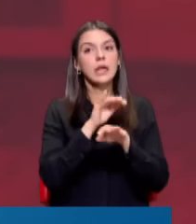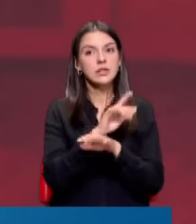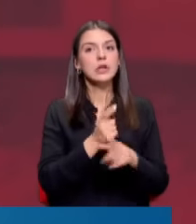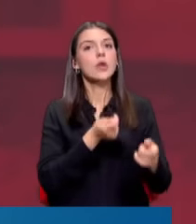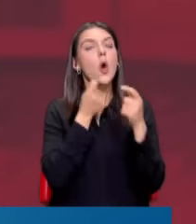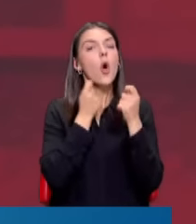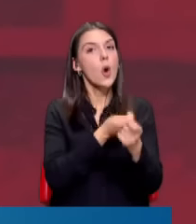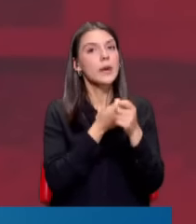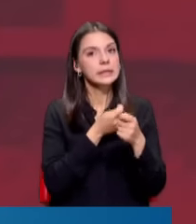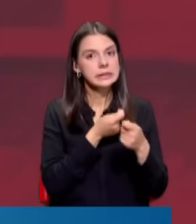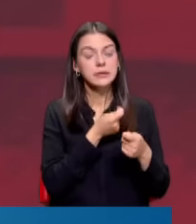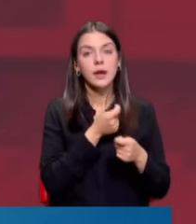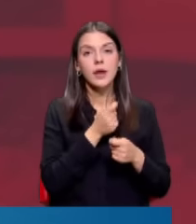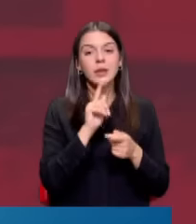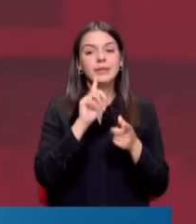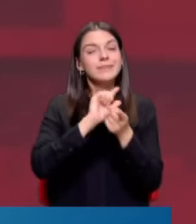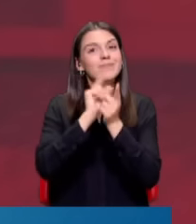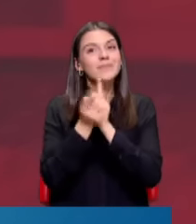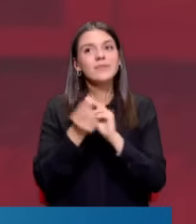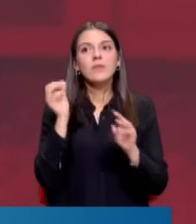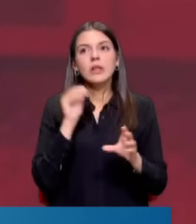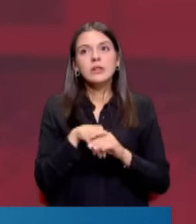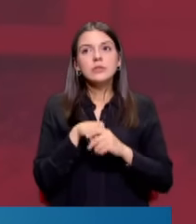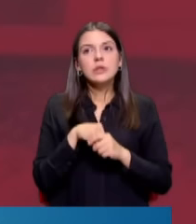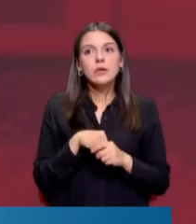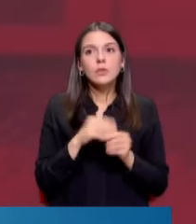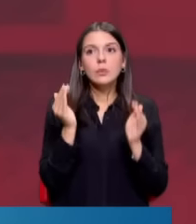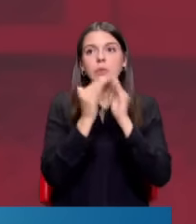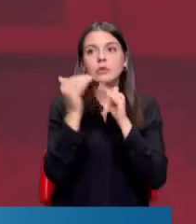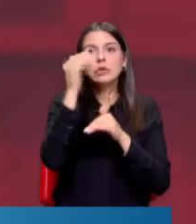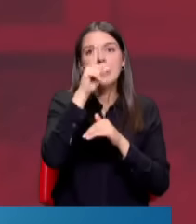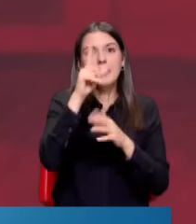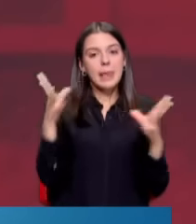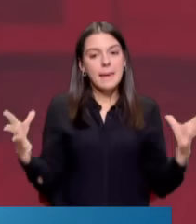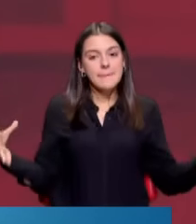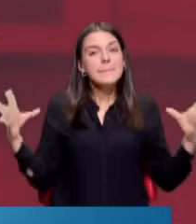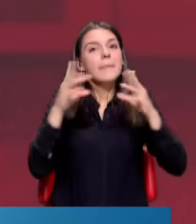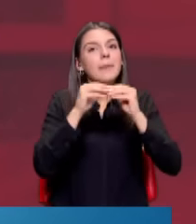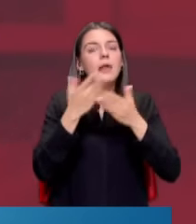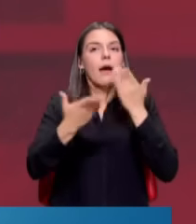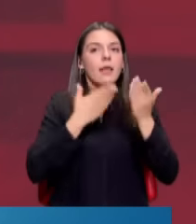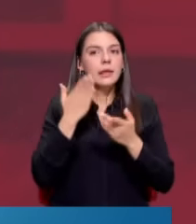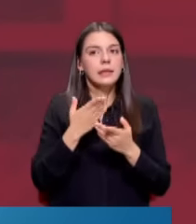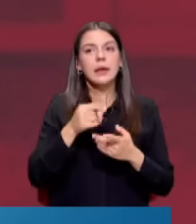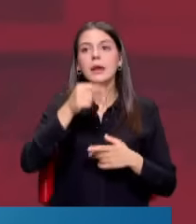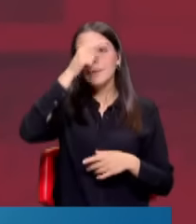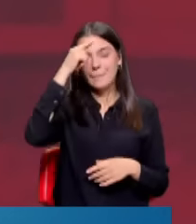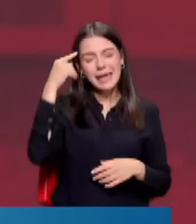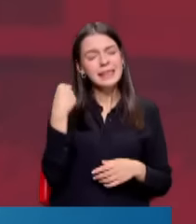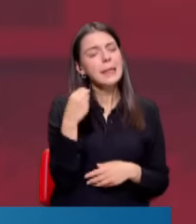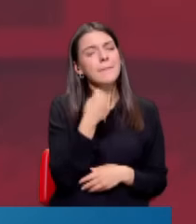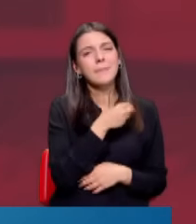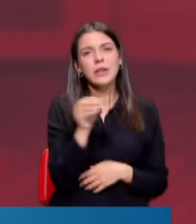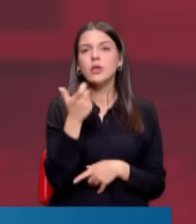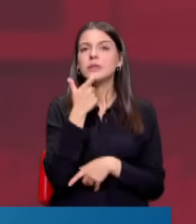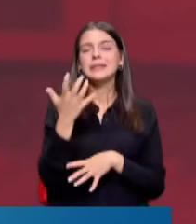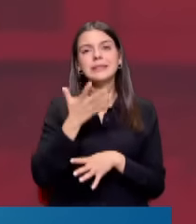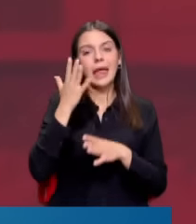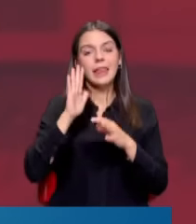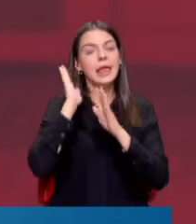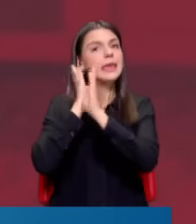öğretisi çeşitlilik içinde yüce bir birliği anlatır. Belki de milyonlarca yıl